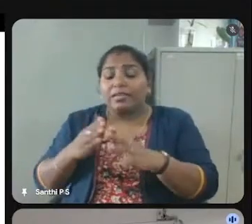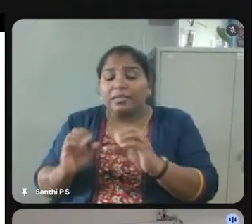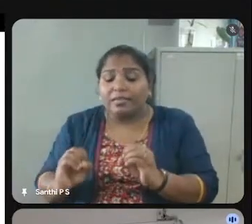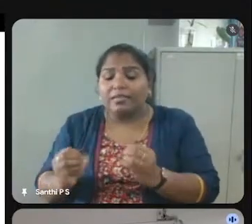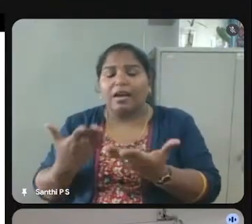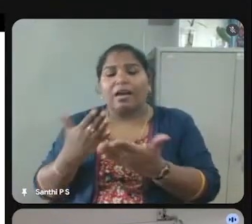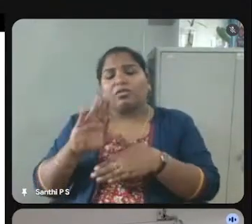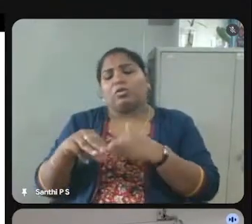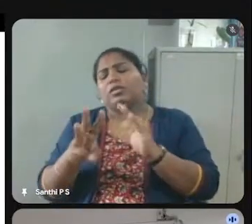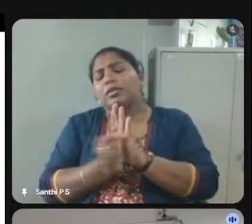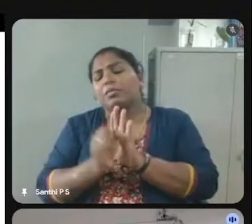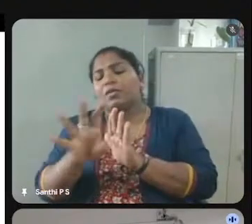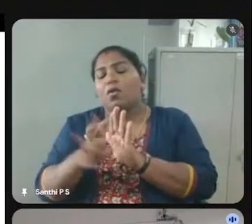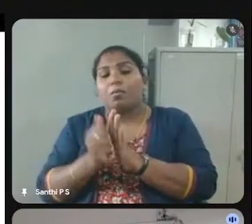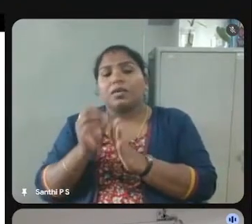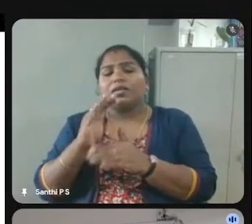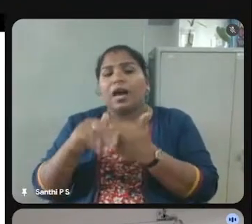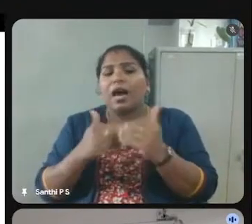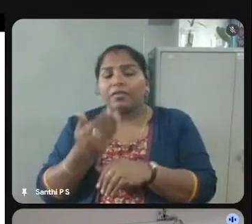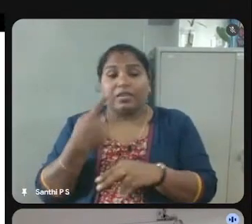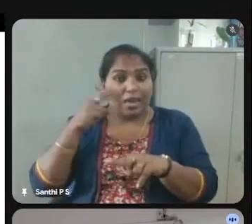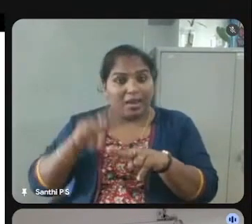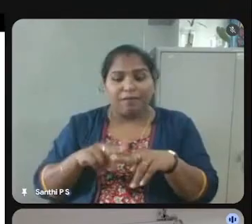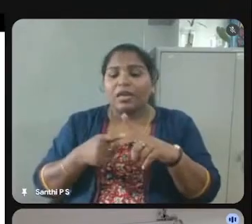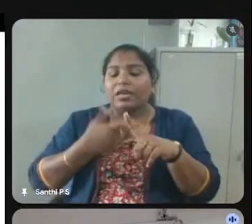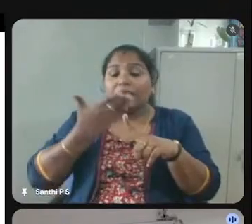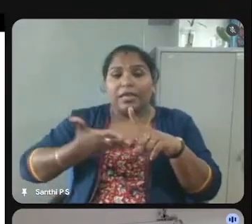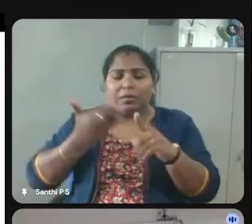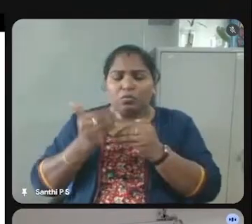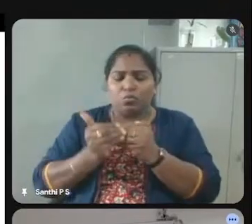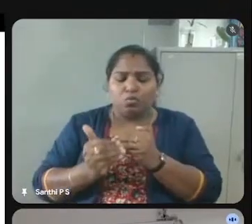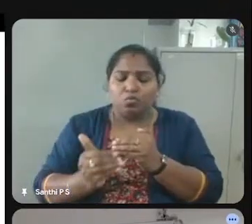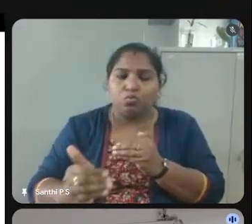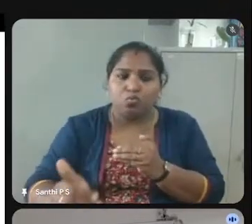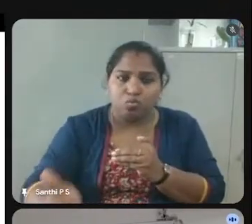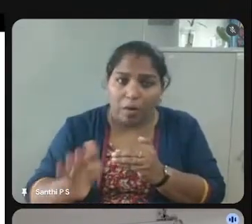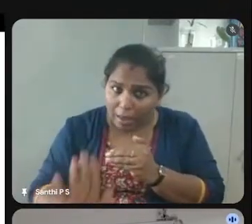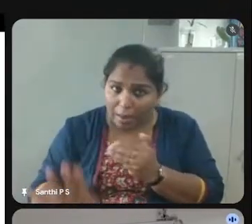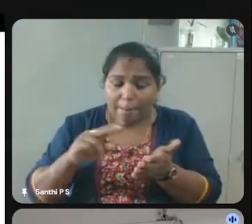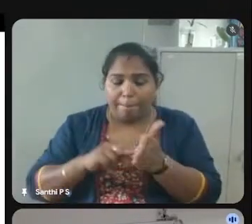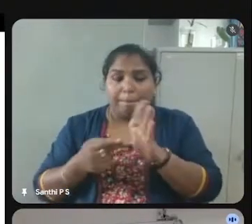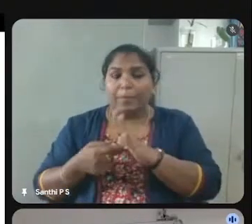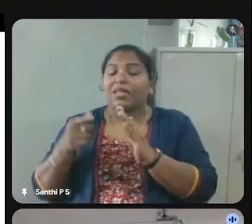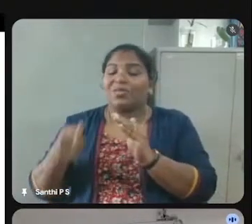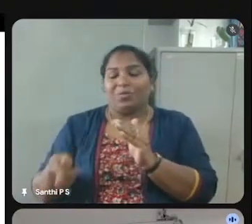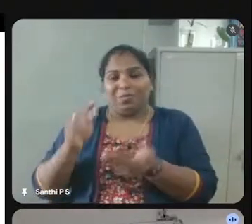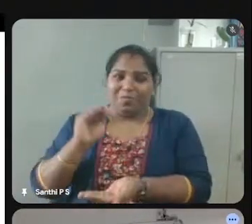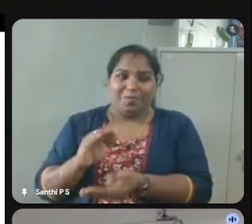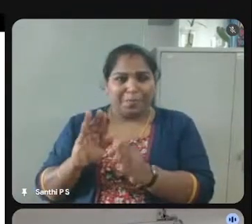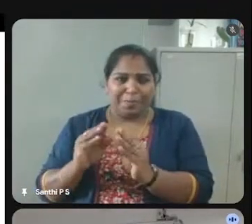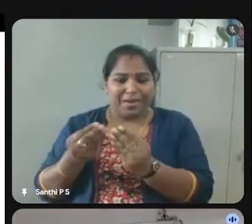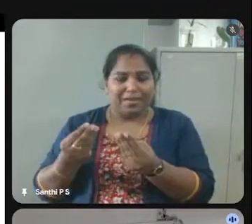ഒരു 3-4 മാസം കഴിയുമ്പോൾ തെറപ്പിയിൽ കൺസിസ്റ്റന്റ് ആയിട്ട് പോകുന്ന ഒരു കുഞ്ഞിന്റെ, ഒരു പേരന്റിന്റെ കുഞ്ഞാണെന്നുണ്ടെങ്കിൽ അവിടെ തീർച്ചയായിട്ടും കുഞ്ഞില് വ്യത്യാസങ്ങൾ